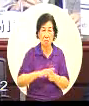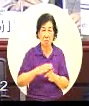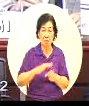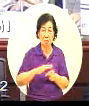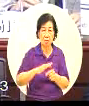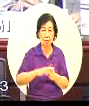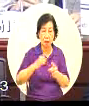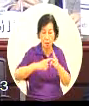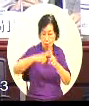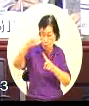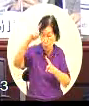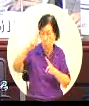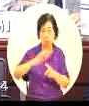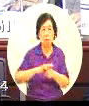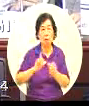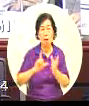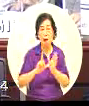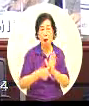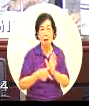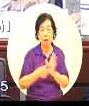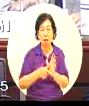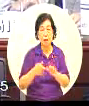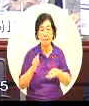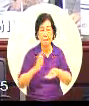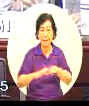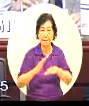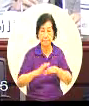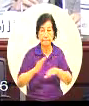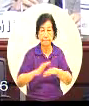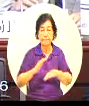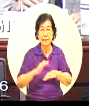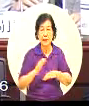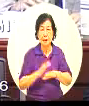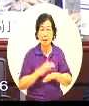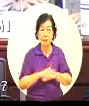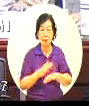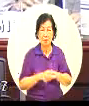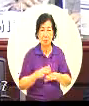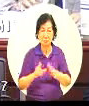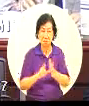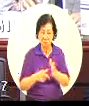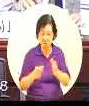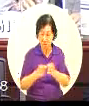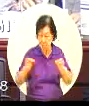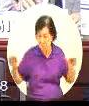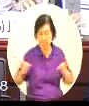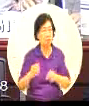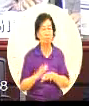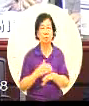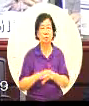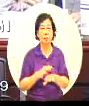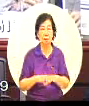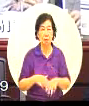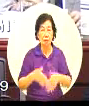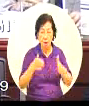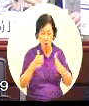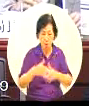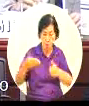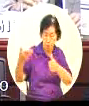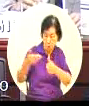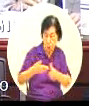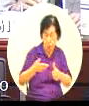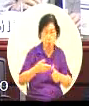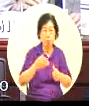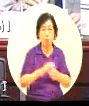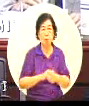长啊，如果这样他们有很多经验技术能够传承栽培更多优秀的人